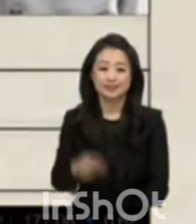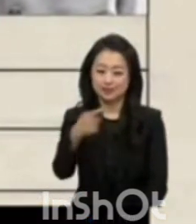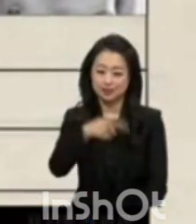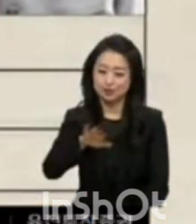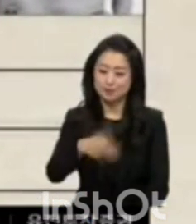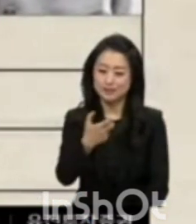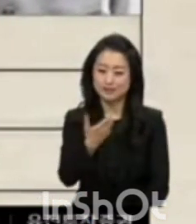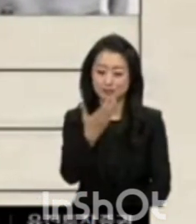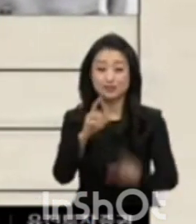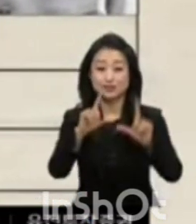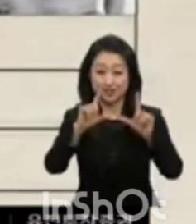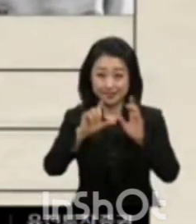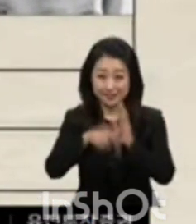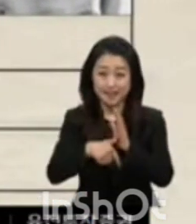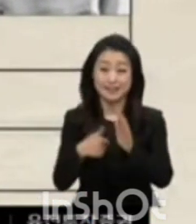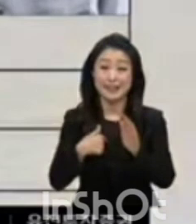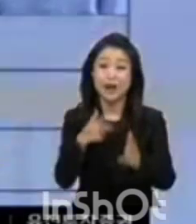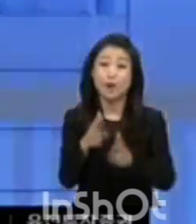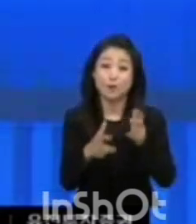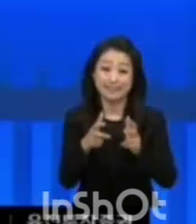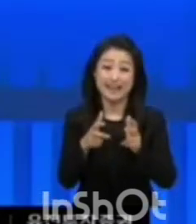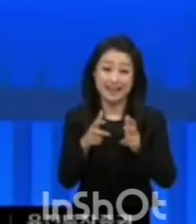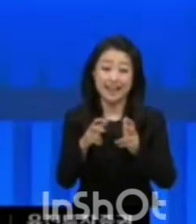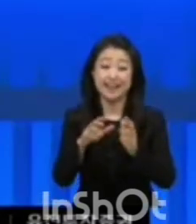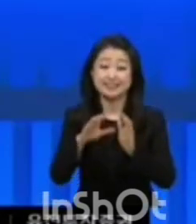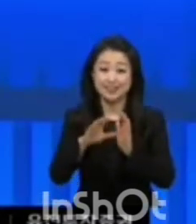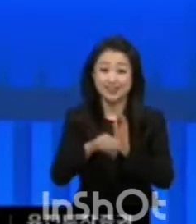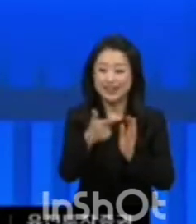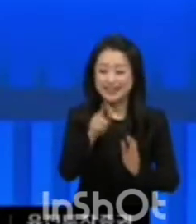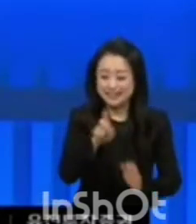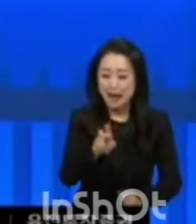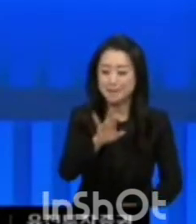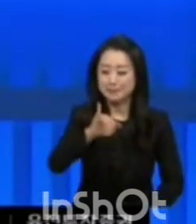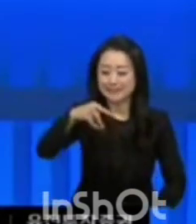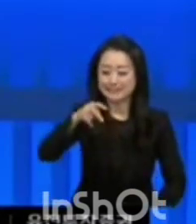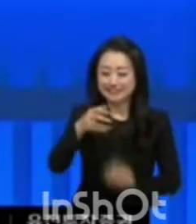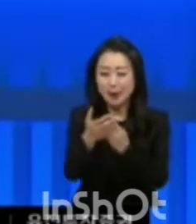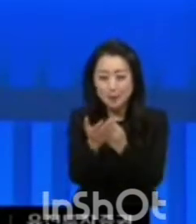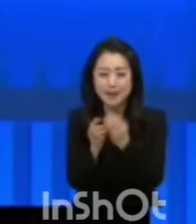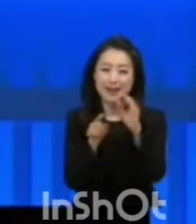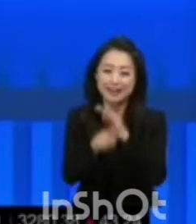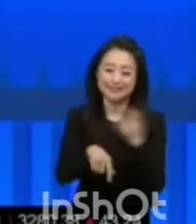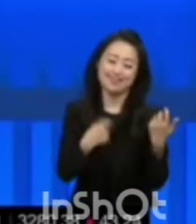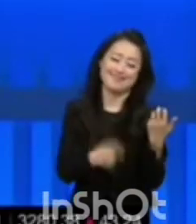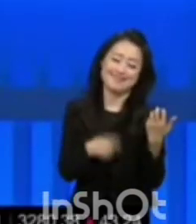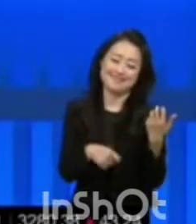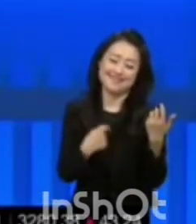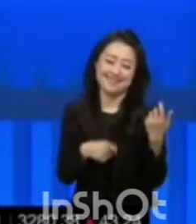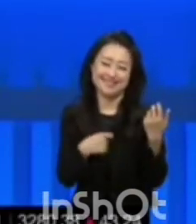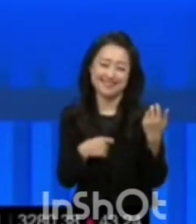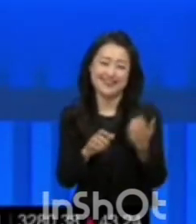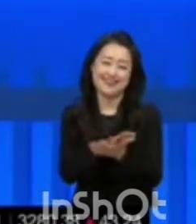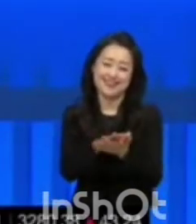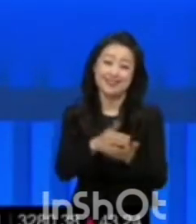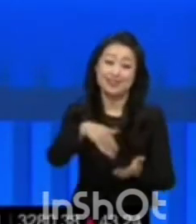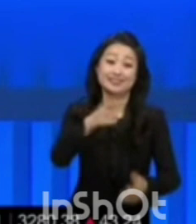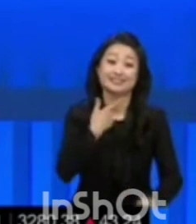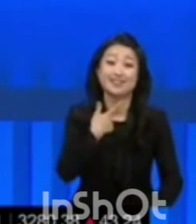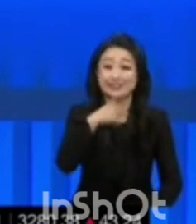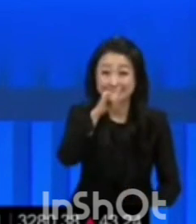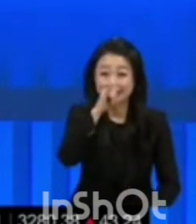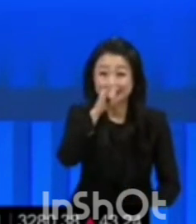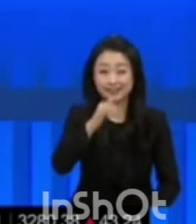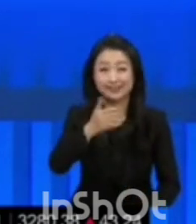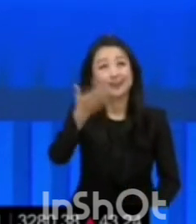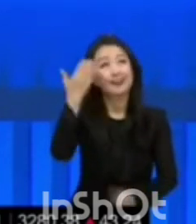79년에 오렌트 공장에 다닐 때 야유회 갔던 남이섬 사진입니다. 제가 이 사진을 가끔씩 되돌아보면서